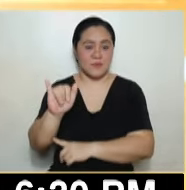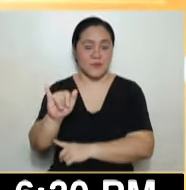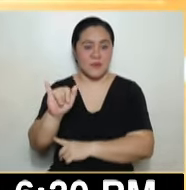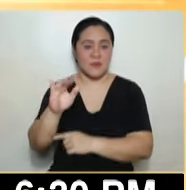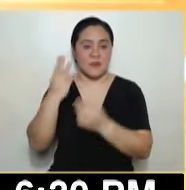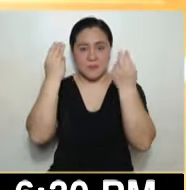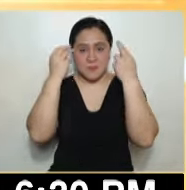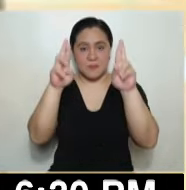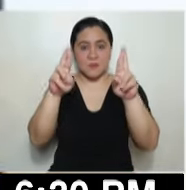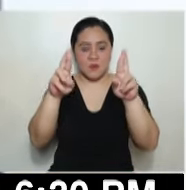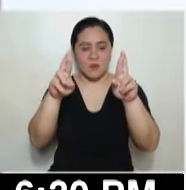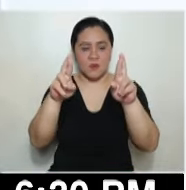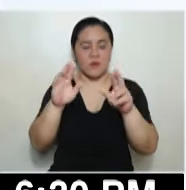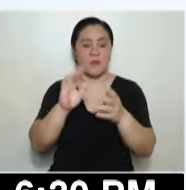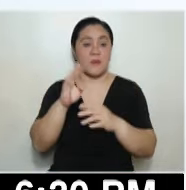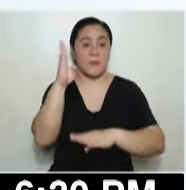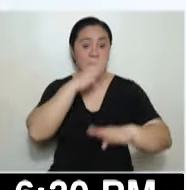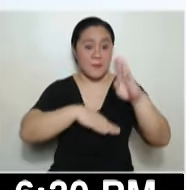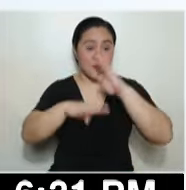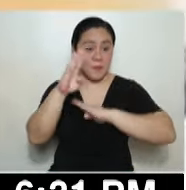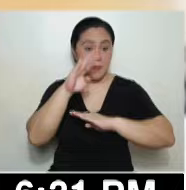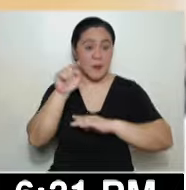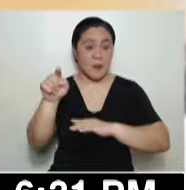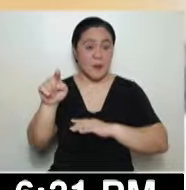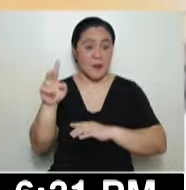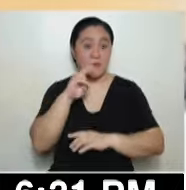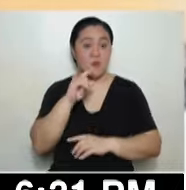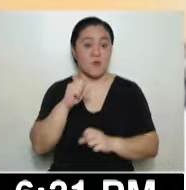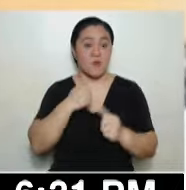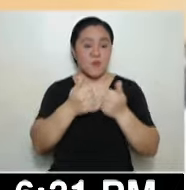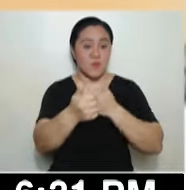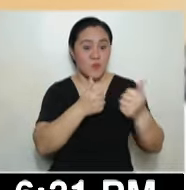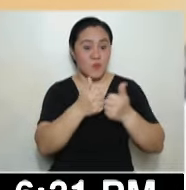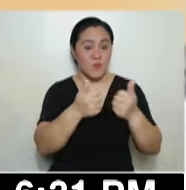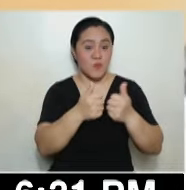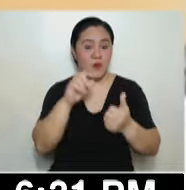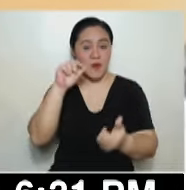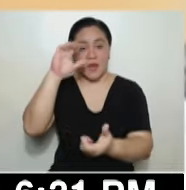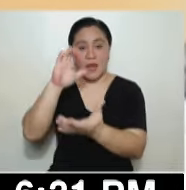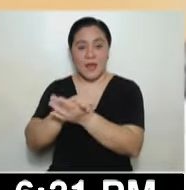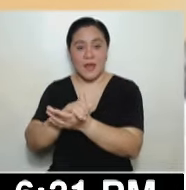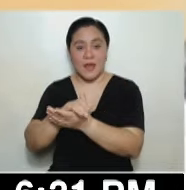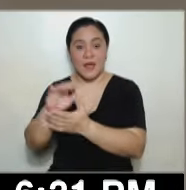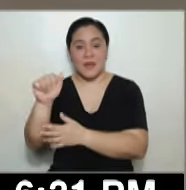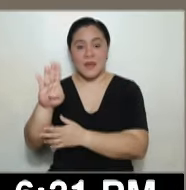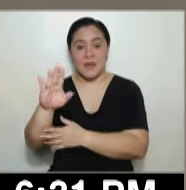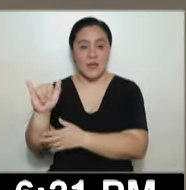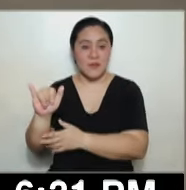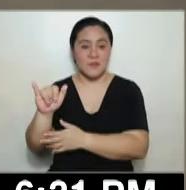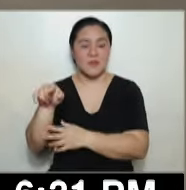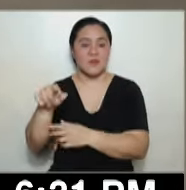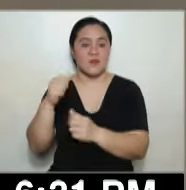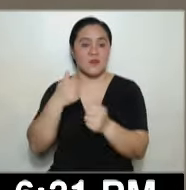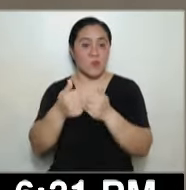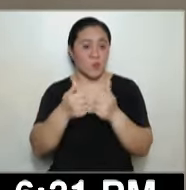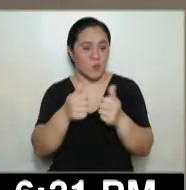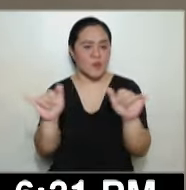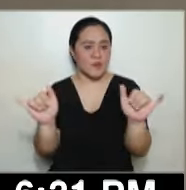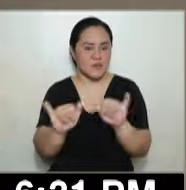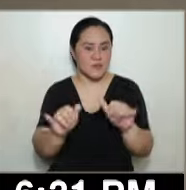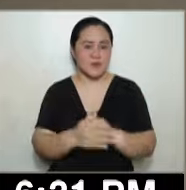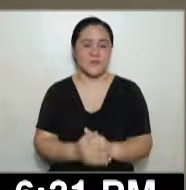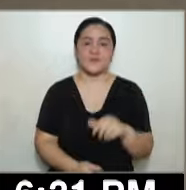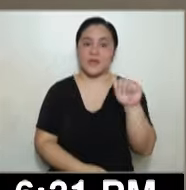mayor. Ang problema, tatakbo rin bilang mayor ang asawa ni Mayora Abby na si Luis Campos. Si